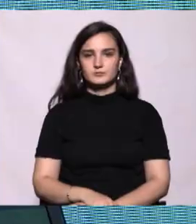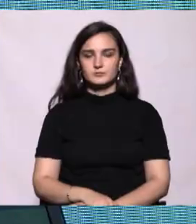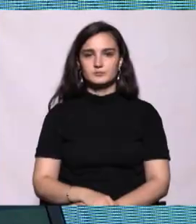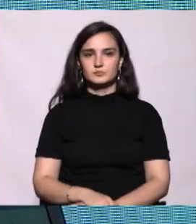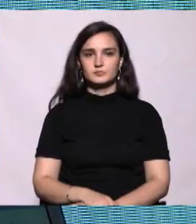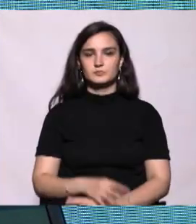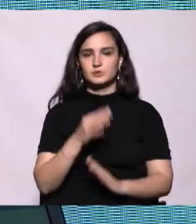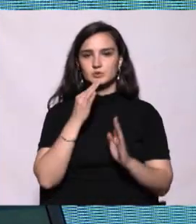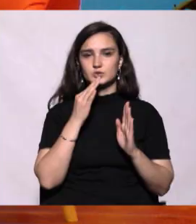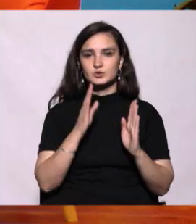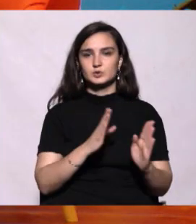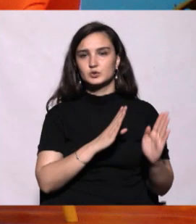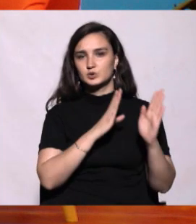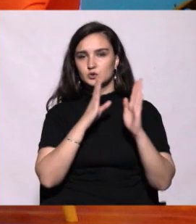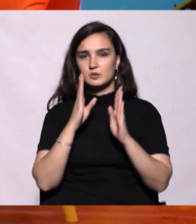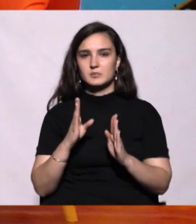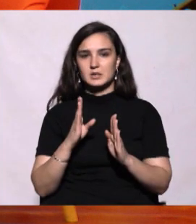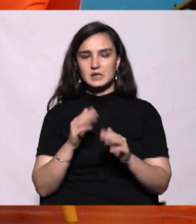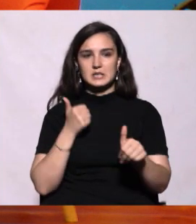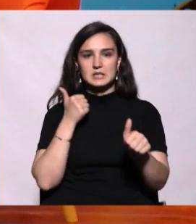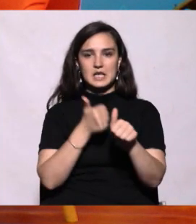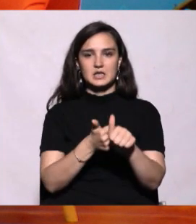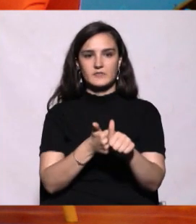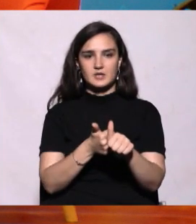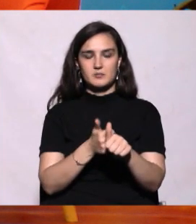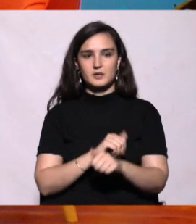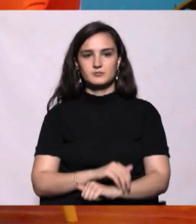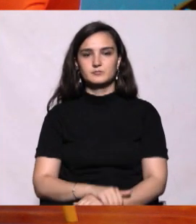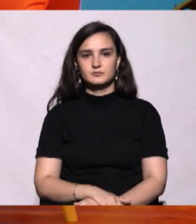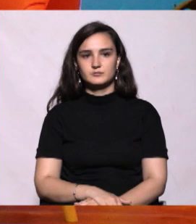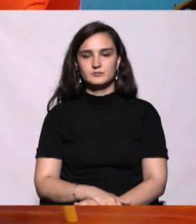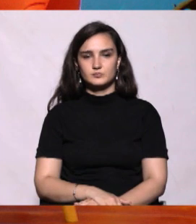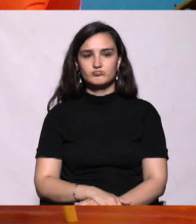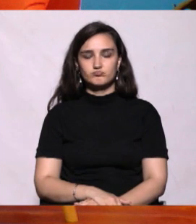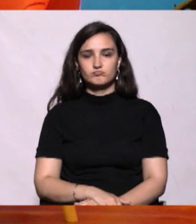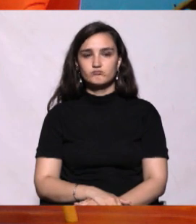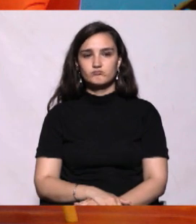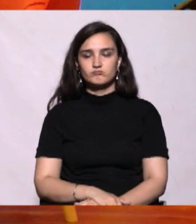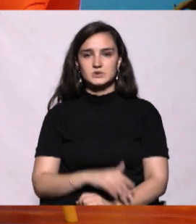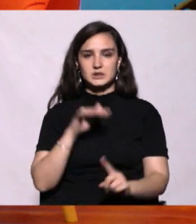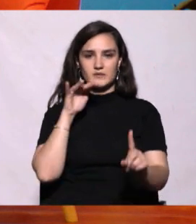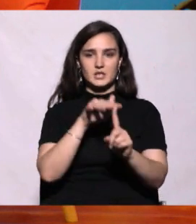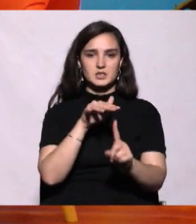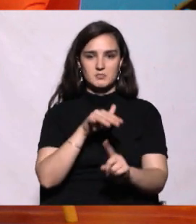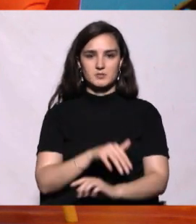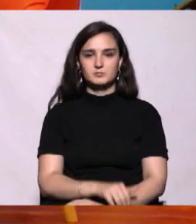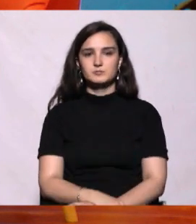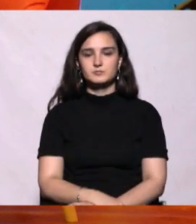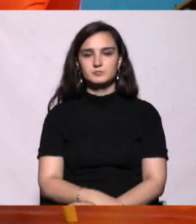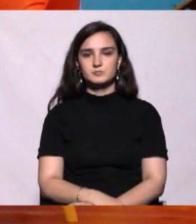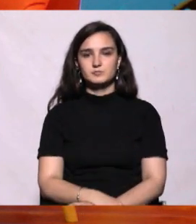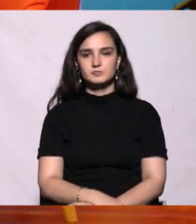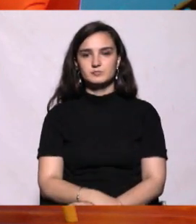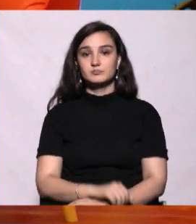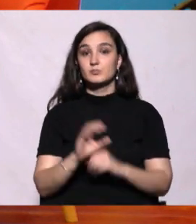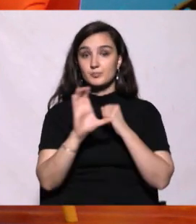to pursue. To pursue. Dadevნება. Next word, to attack. To attack. Თავდასხმა.